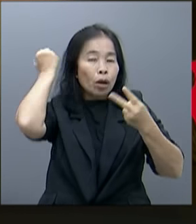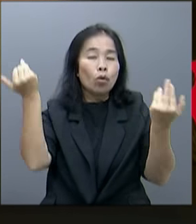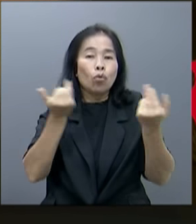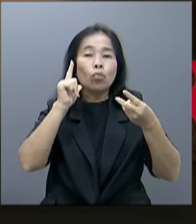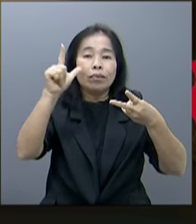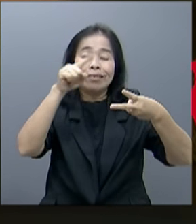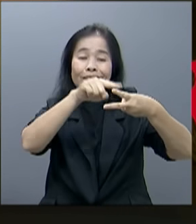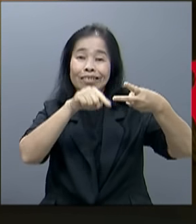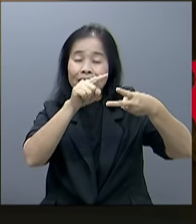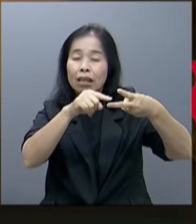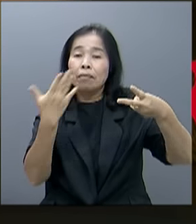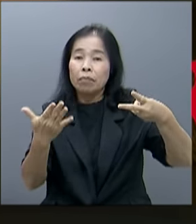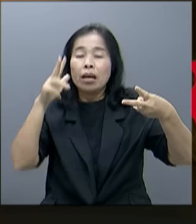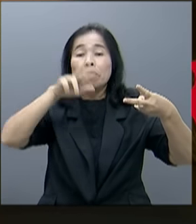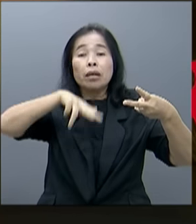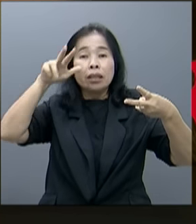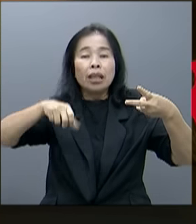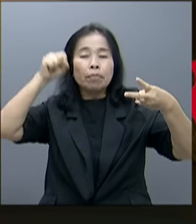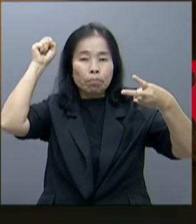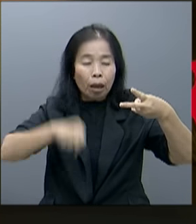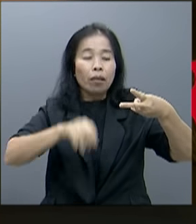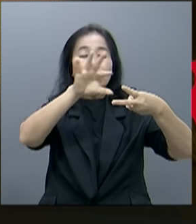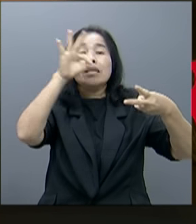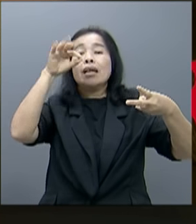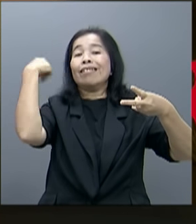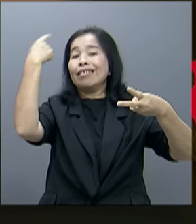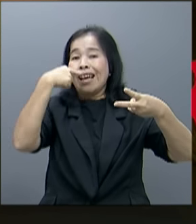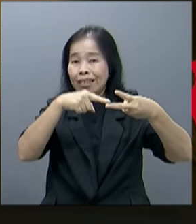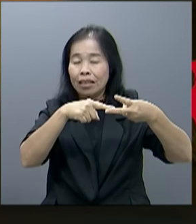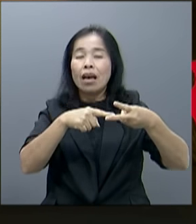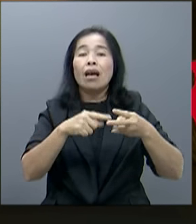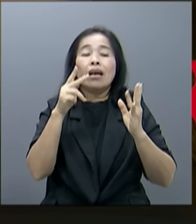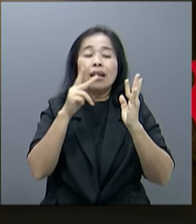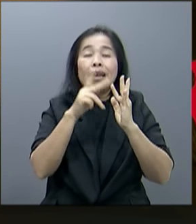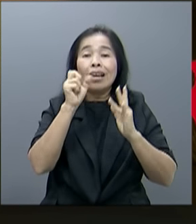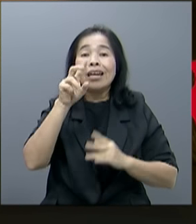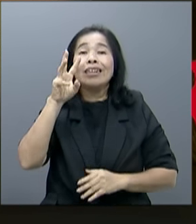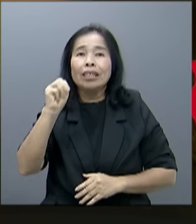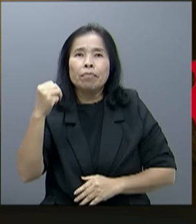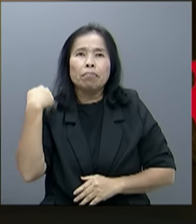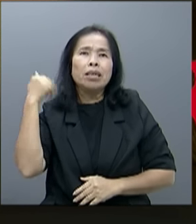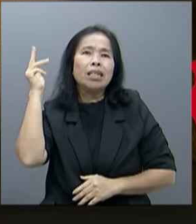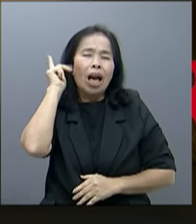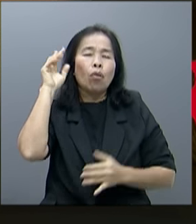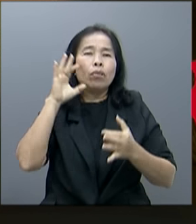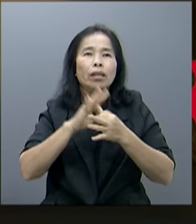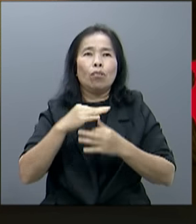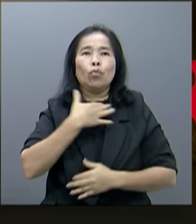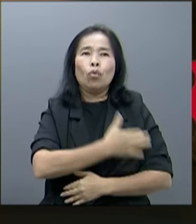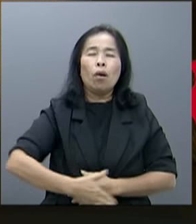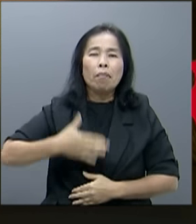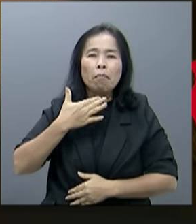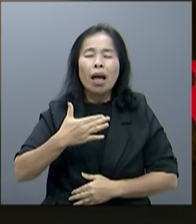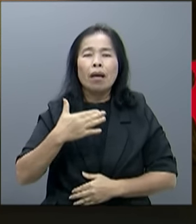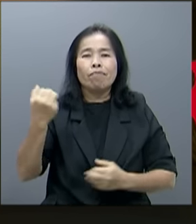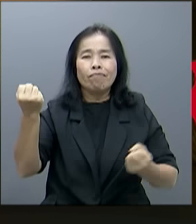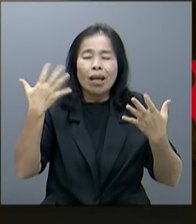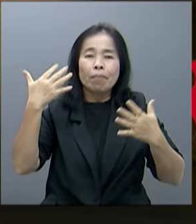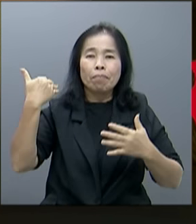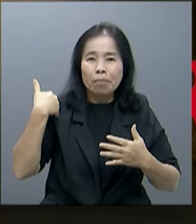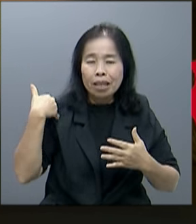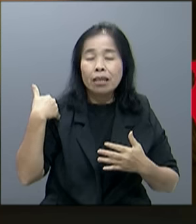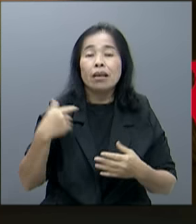ำถามว่าเพื่อไทยจะเคาะชื่อใครระหว่างนายชัยเกษมที่เป็นข่าวอยู่เรื่องสุขภาพไม่ค่อยแข็งแรง